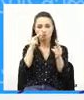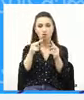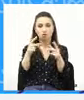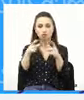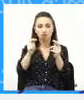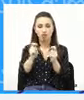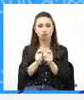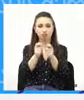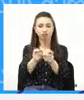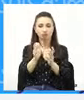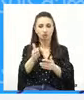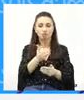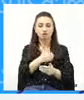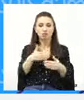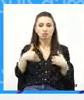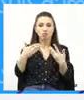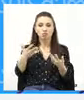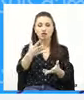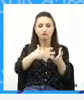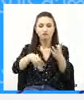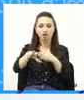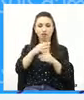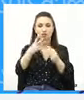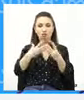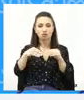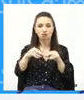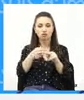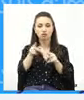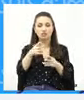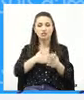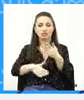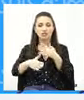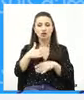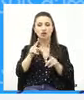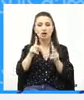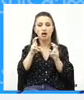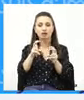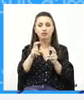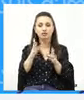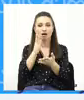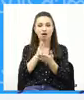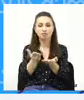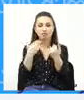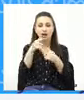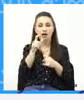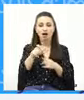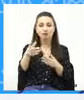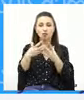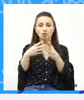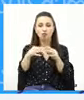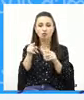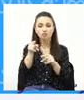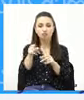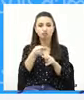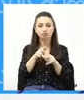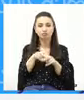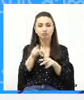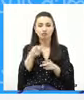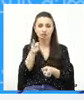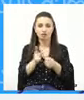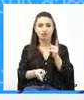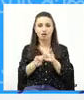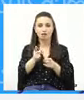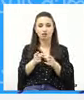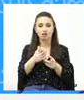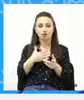მოწმობებს გადავცემთ, მინდა მიულოცო ყველა ამ ოჯახს და ეს სიხარული, რაც მოდის ამ ადამიანების, ამ ოჯახების მხრიდან,